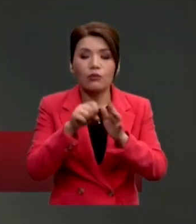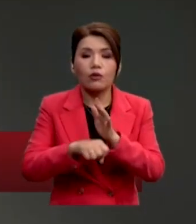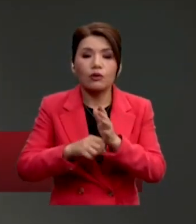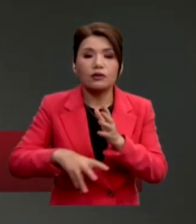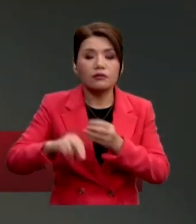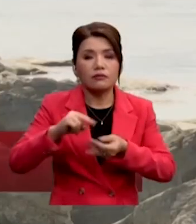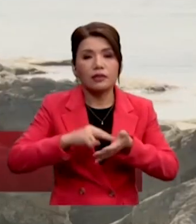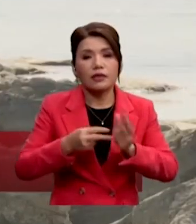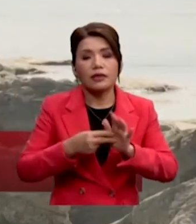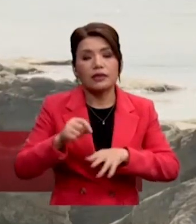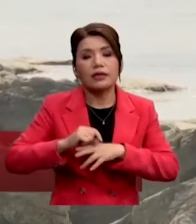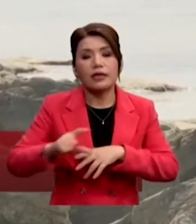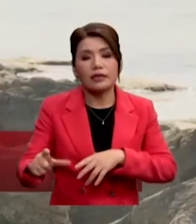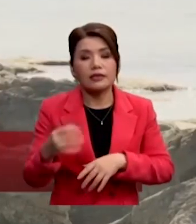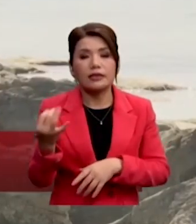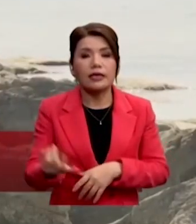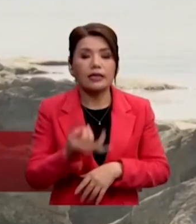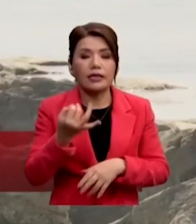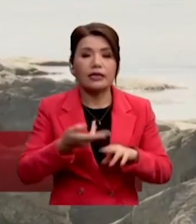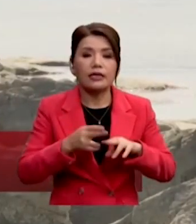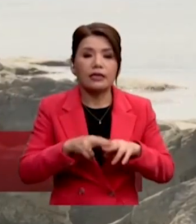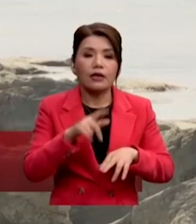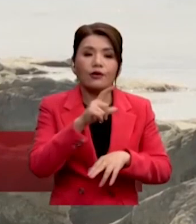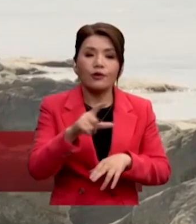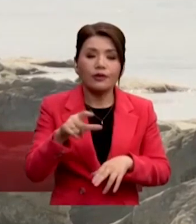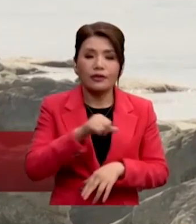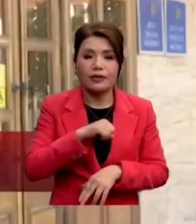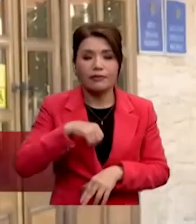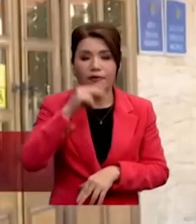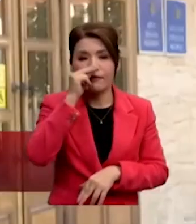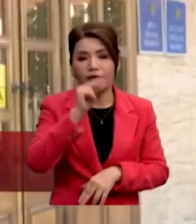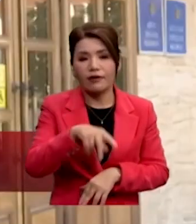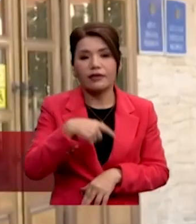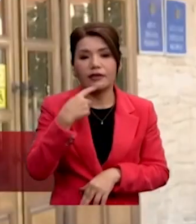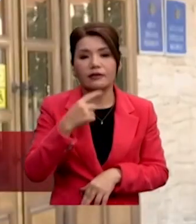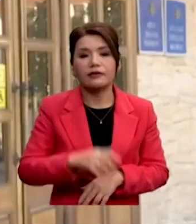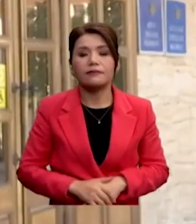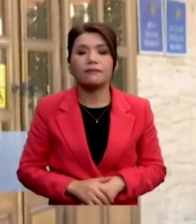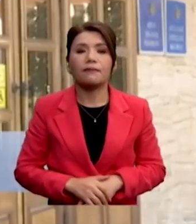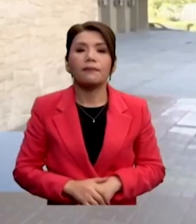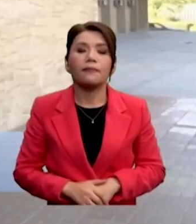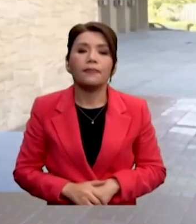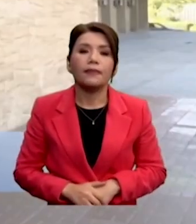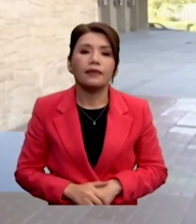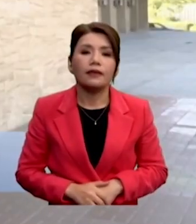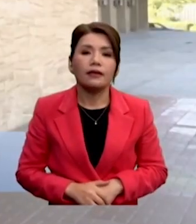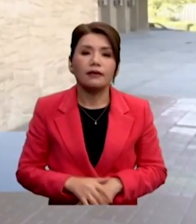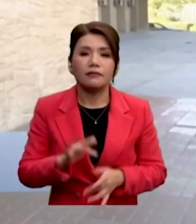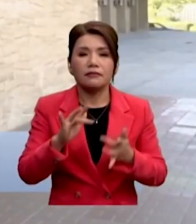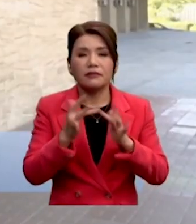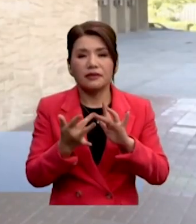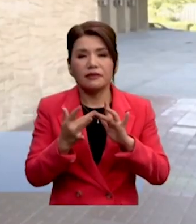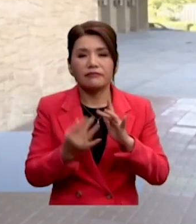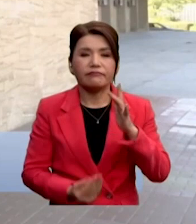аумағын жоспарлау басталған. Ең қызығы оған қала тұрғындары кінәлі екен. Тек осы жағы роликте